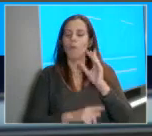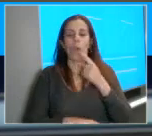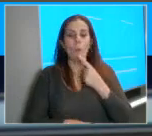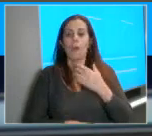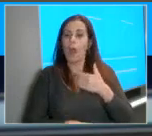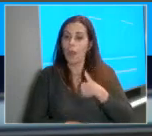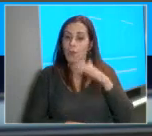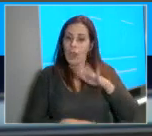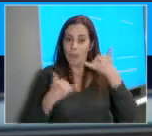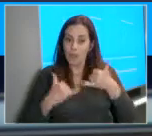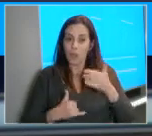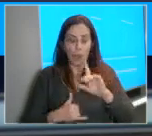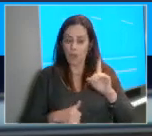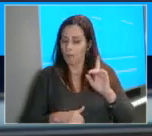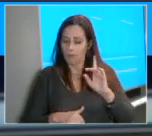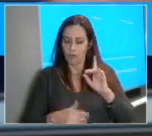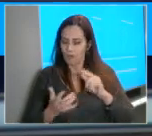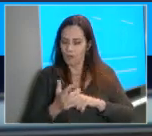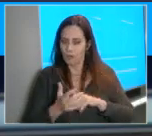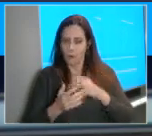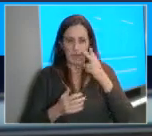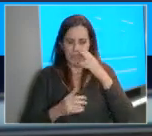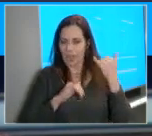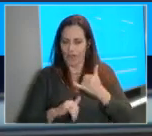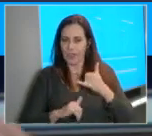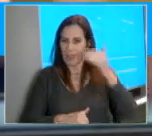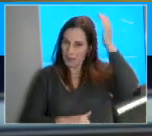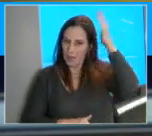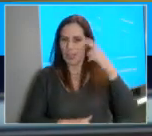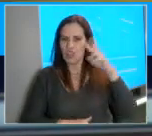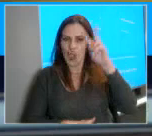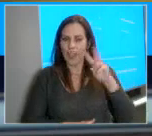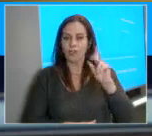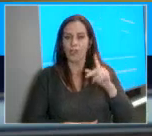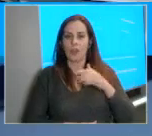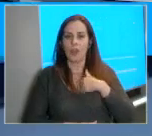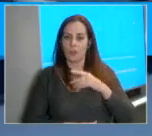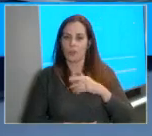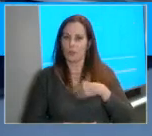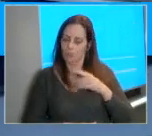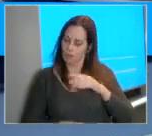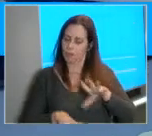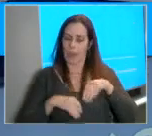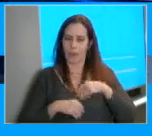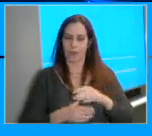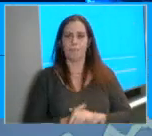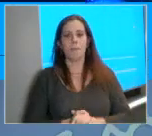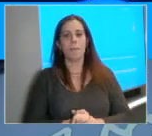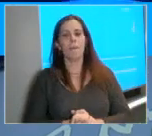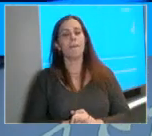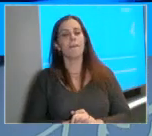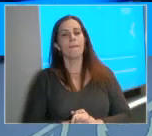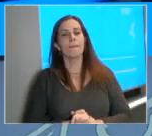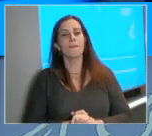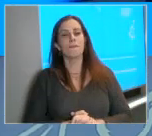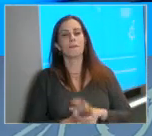המצלמות, אנחנו גם עכשיו, לא בזמן מסע ומתן פוליטי שמנסים להביא את בנט ושקד לתוכנו, אנחנו עומדים מאחורי העמדה הזאת, מסופק. בוא נדבר איתך, חבר